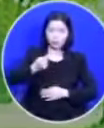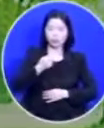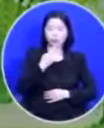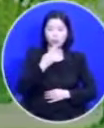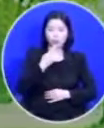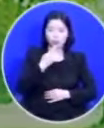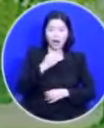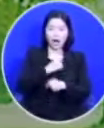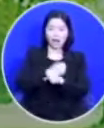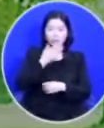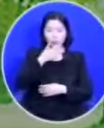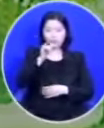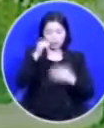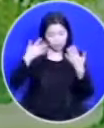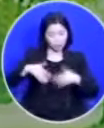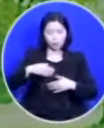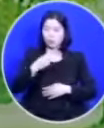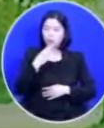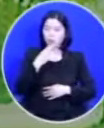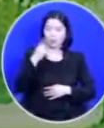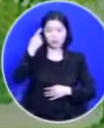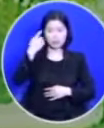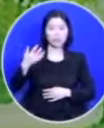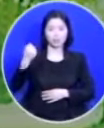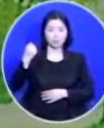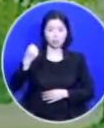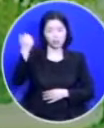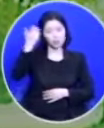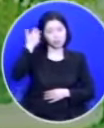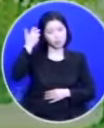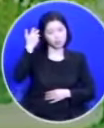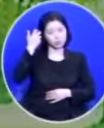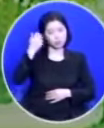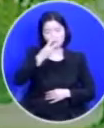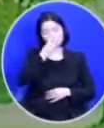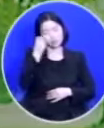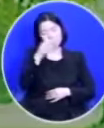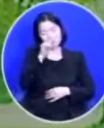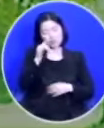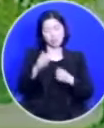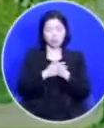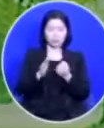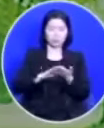아니라고 생각이 들어요 영적으로 잠이 들어 있기 때문입니다